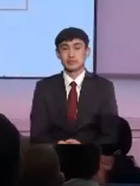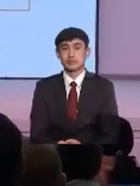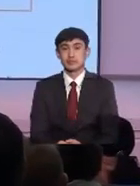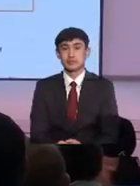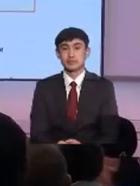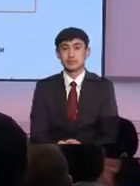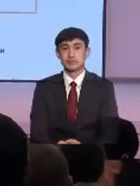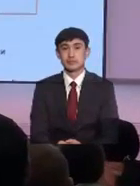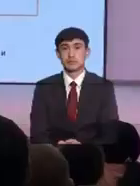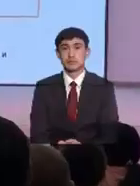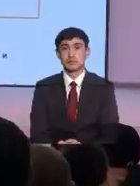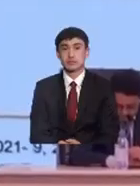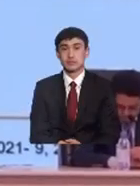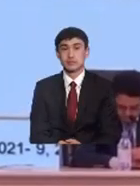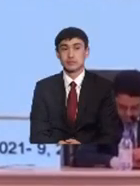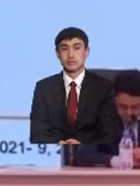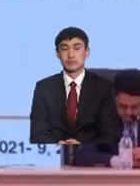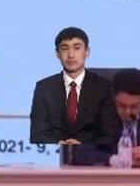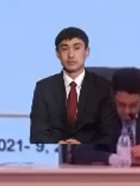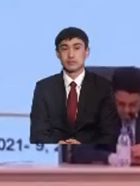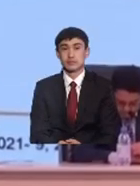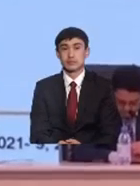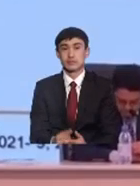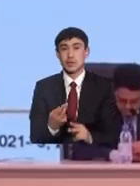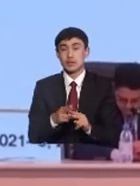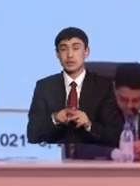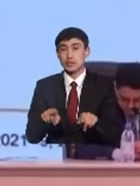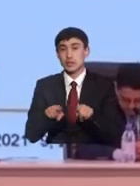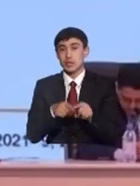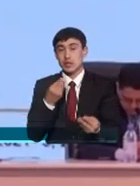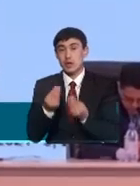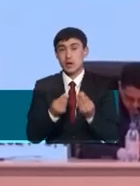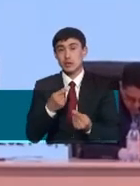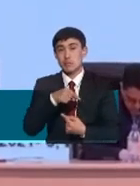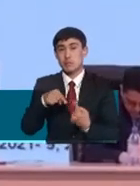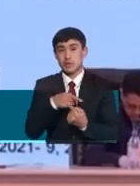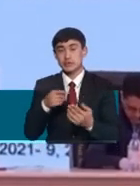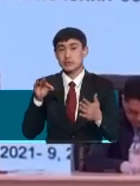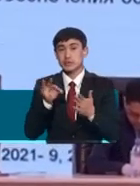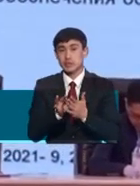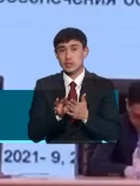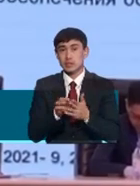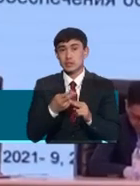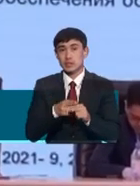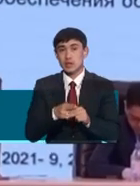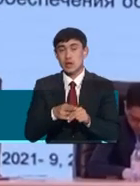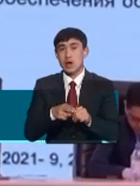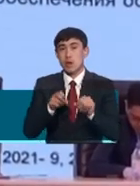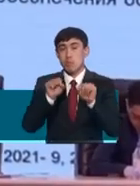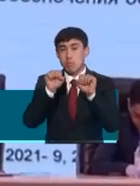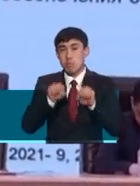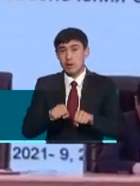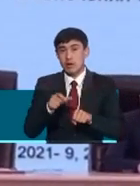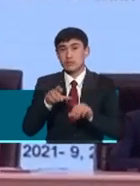нарушали прежде всего права наших граждан. И вот исходя из таких вот целей, как защита конституционных прав и